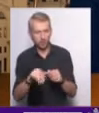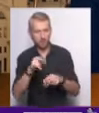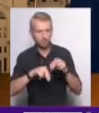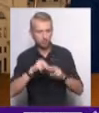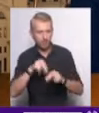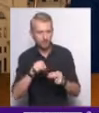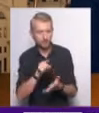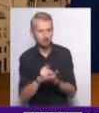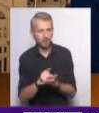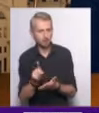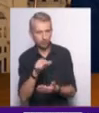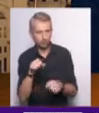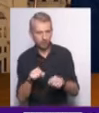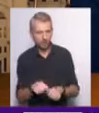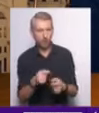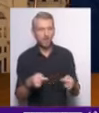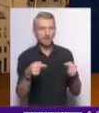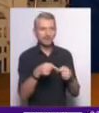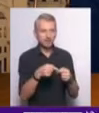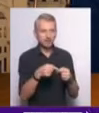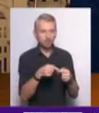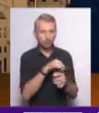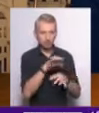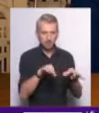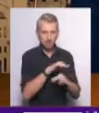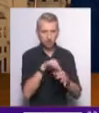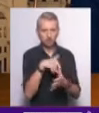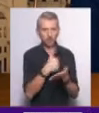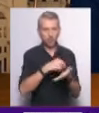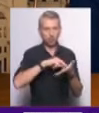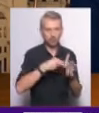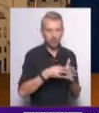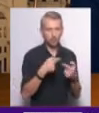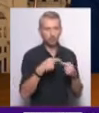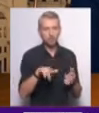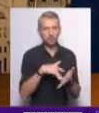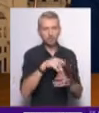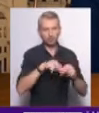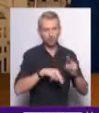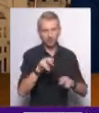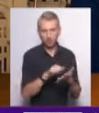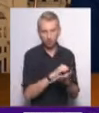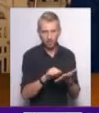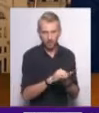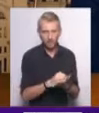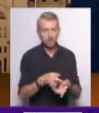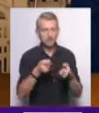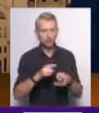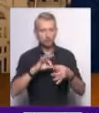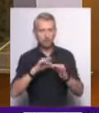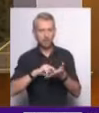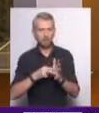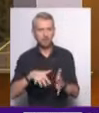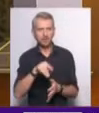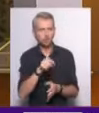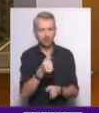там має щось право, а згідно функціонального призначення, запроєктовано в генеральному плані і в іншій містобудівній документації. Угу. Дійсно, детальний план території там